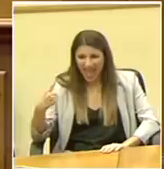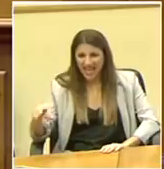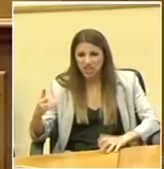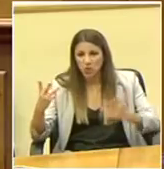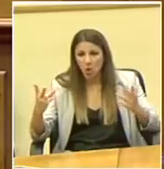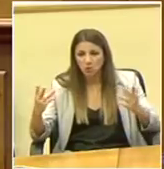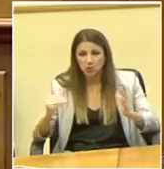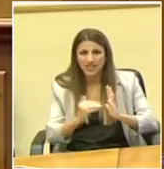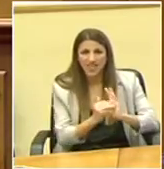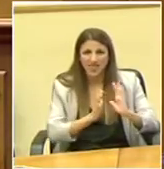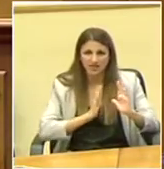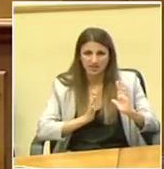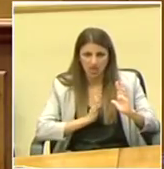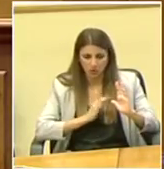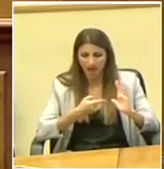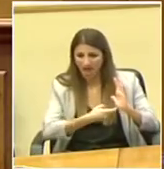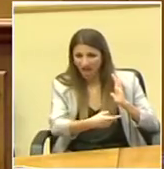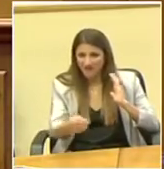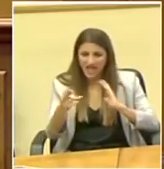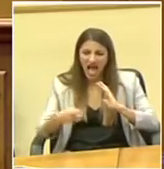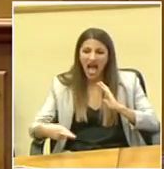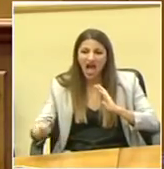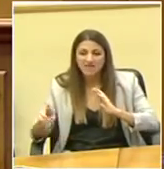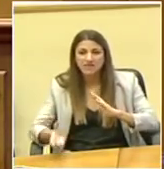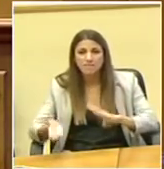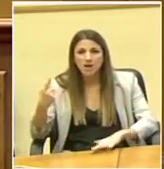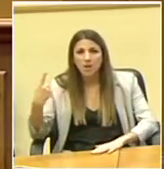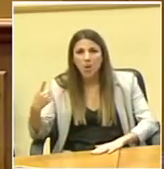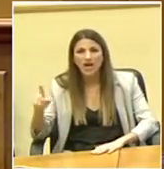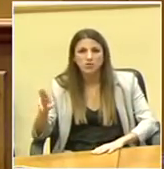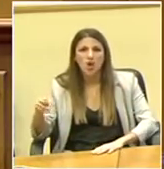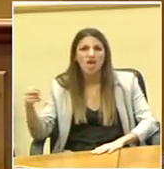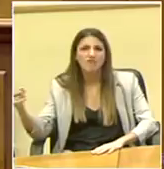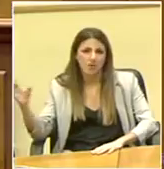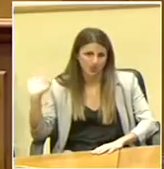108.000 άτομα θα έχουν αύξηση πάνω από 100 ευρώ. Και